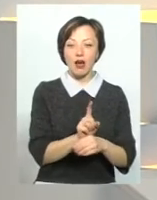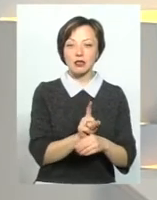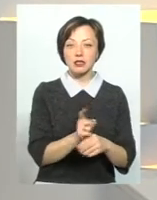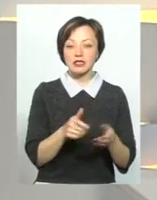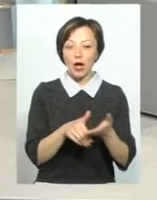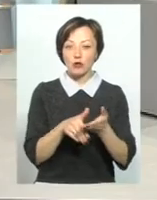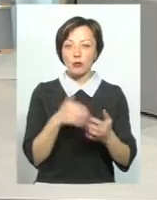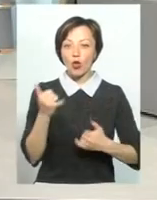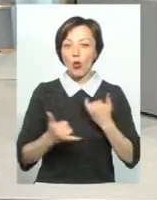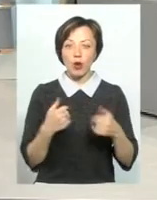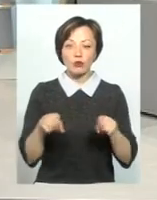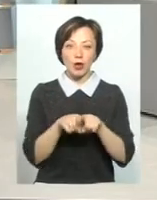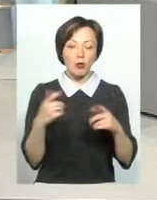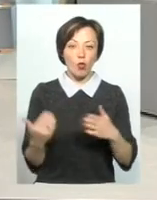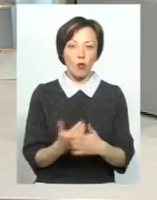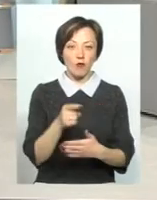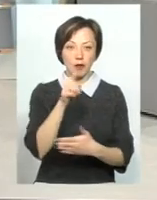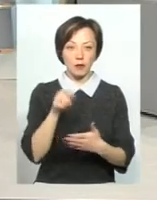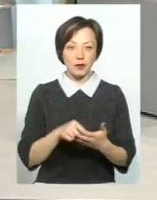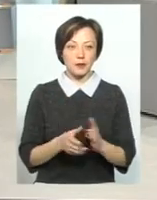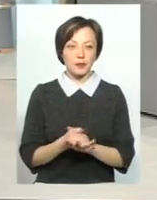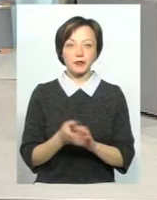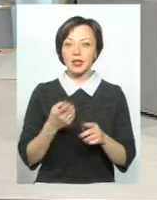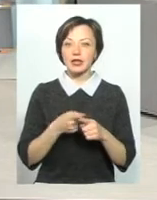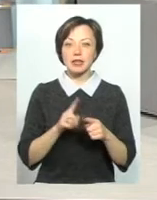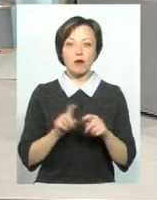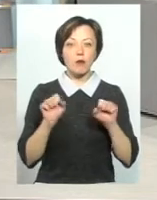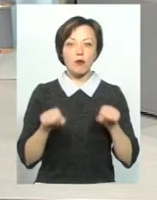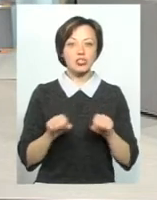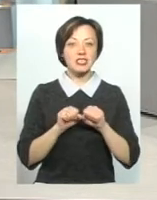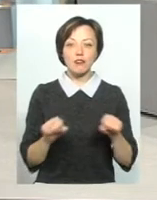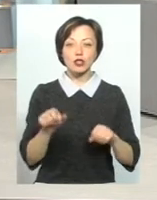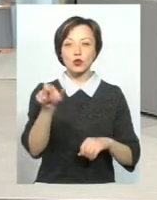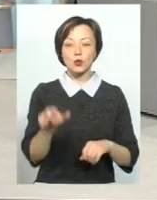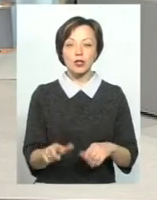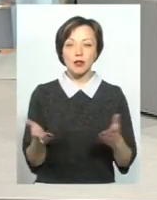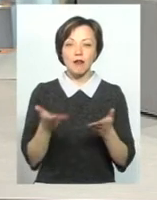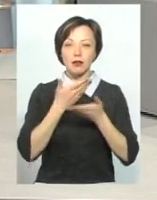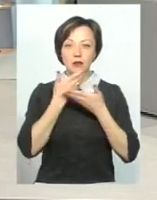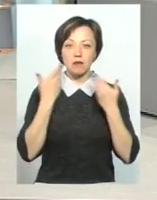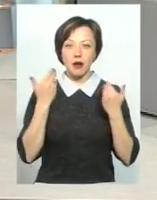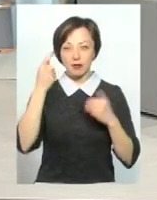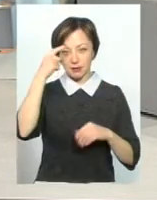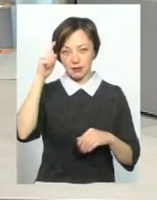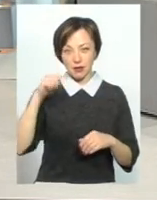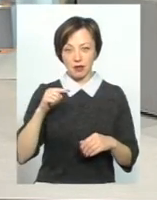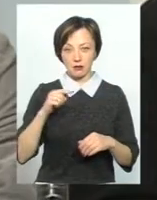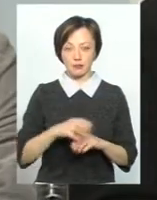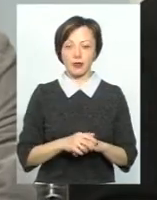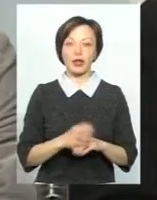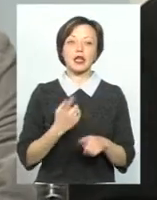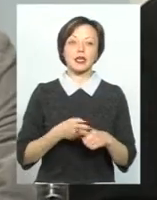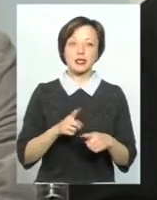такими новими? Ну, знаєте що, ну, це може не зважитись та людина, яка не має знань.